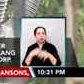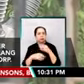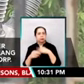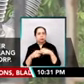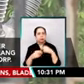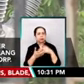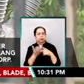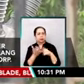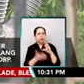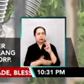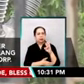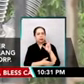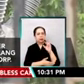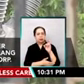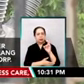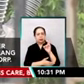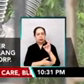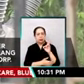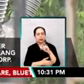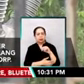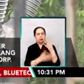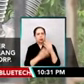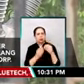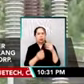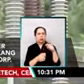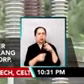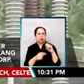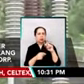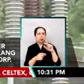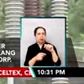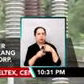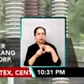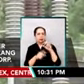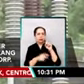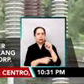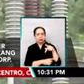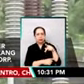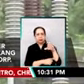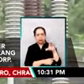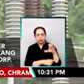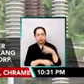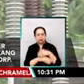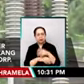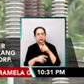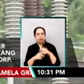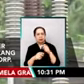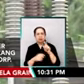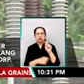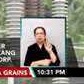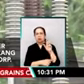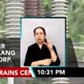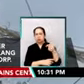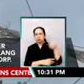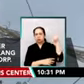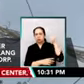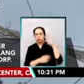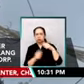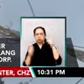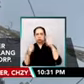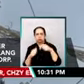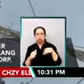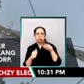670 megawatts na nawalang supply mula sa SPPC matapos ma-TRO ang power supply agreement nila ng